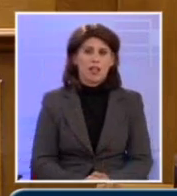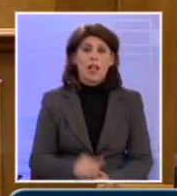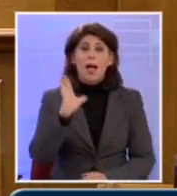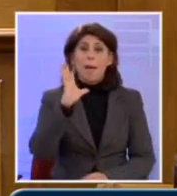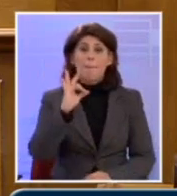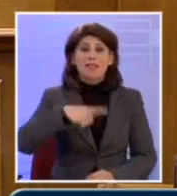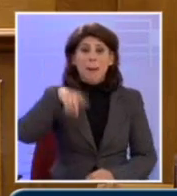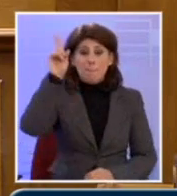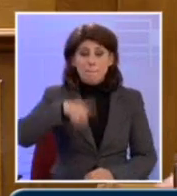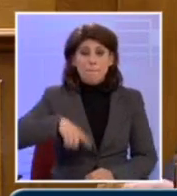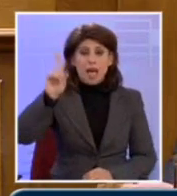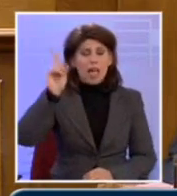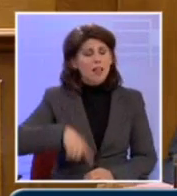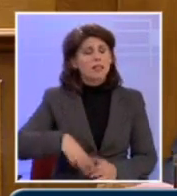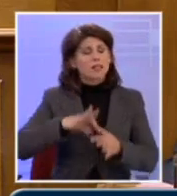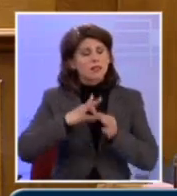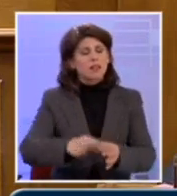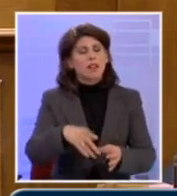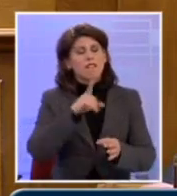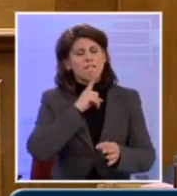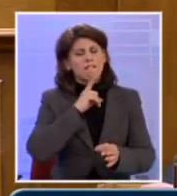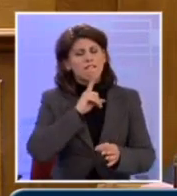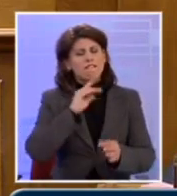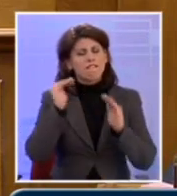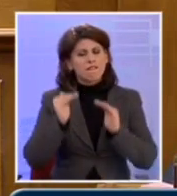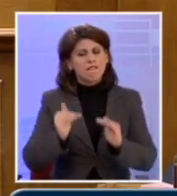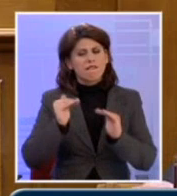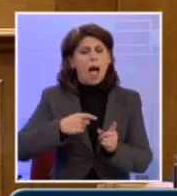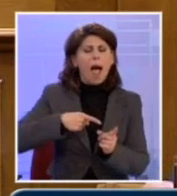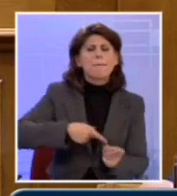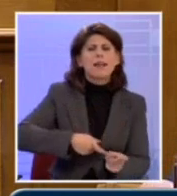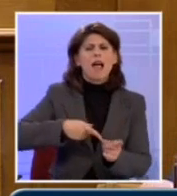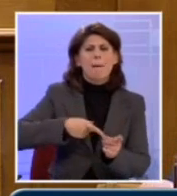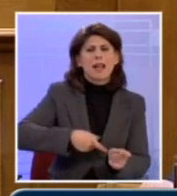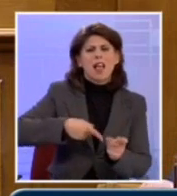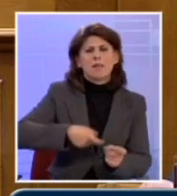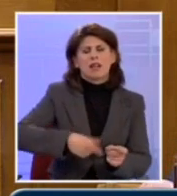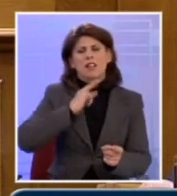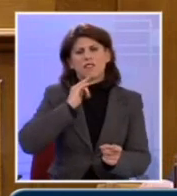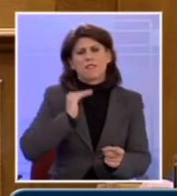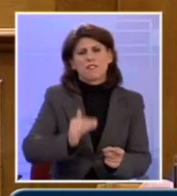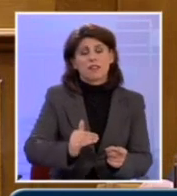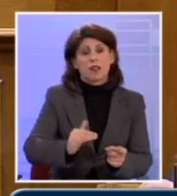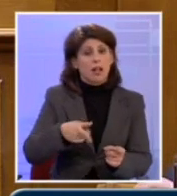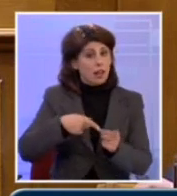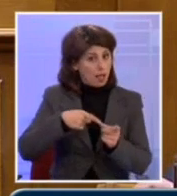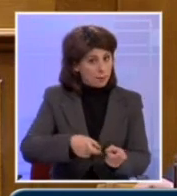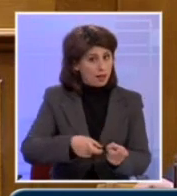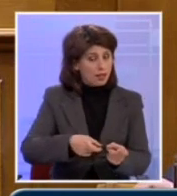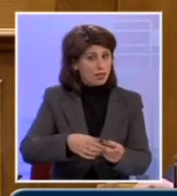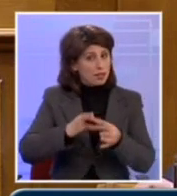50 μέρες τώρα δεχόμεθα τις ίδιες και τις ίδιες απειλές. Αλλά απειλές που κατ'